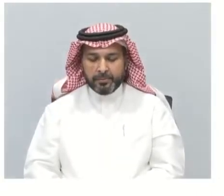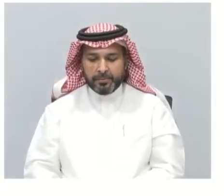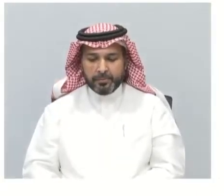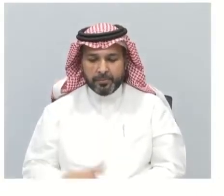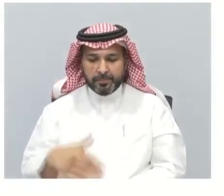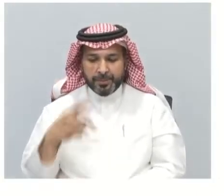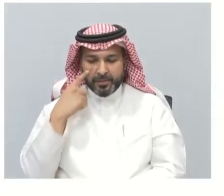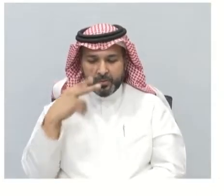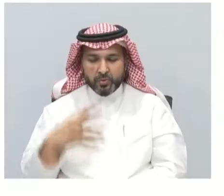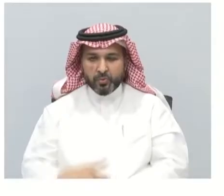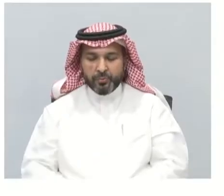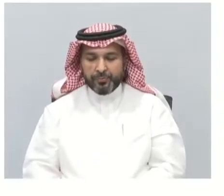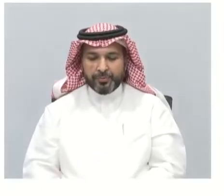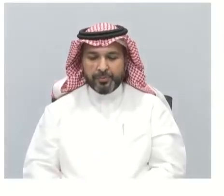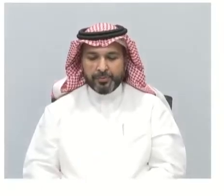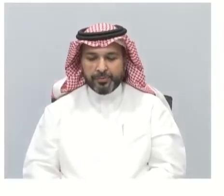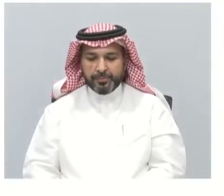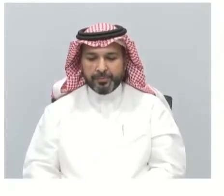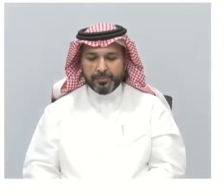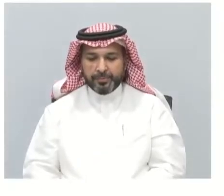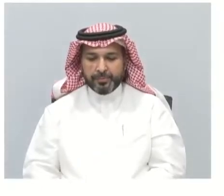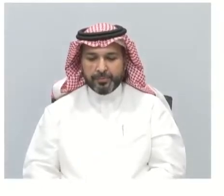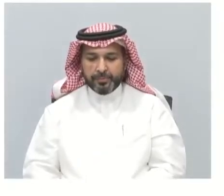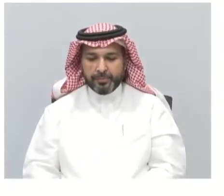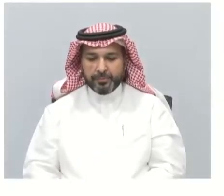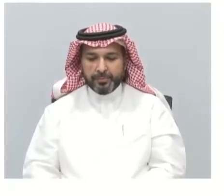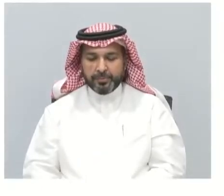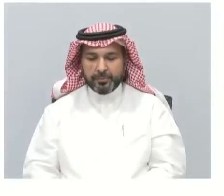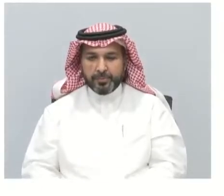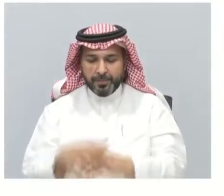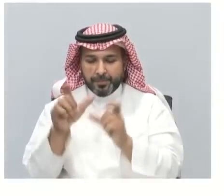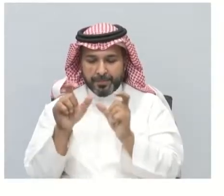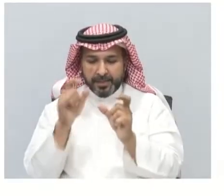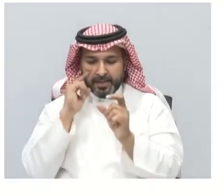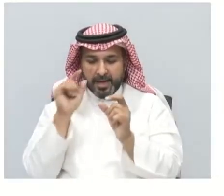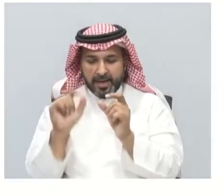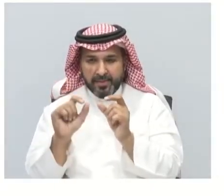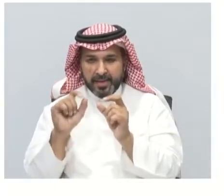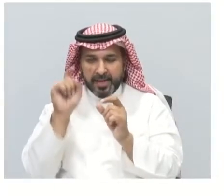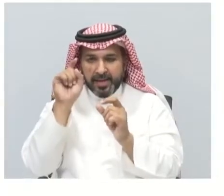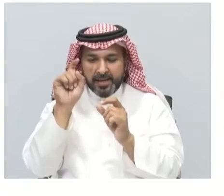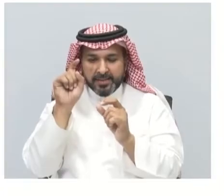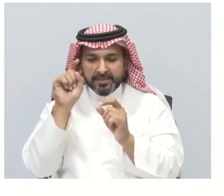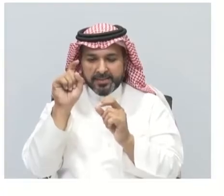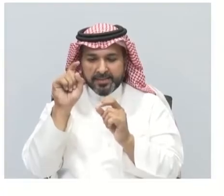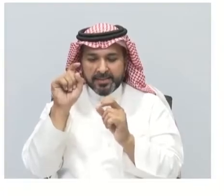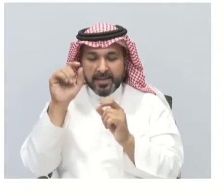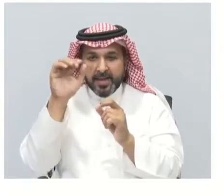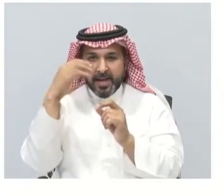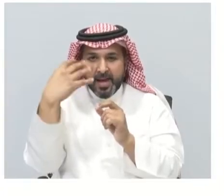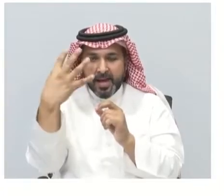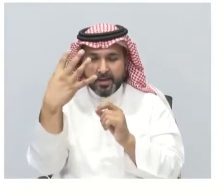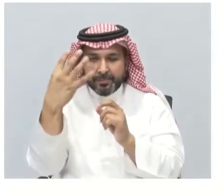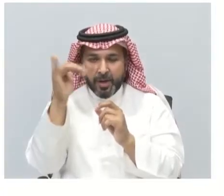اعوض بقيمه الاكس بالاكس عندي هنا والواي سالب س يكون عندي قيمه البي بعد ما